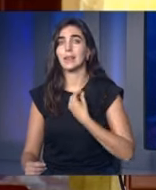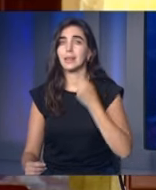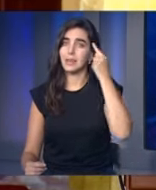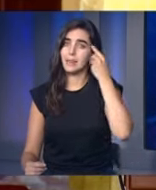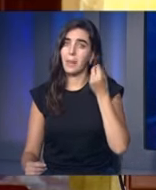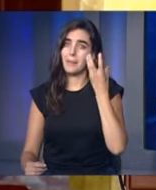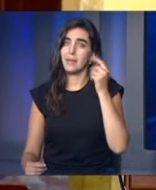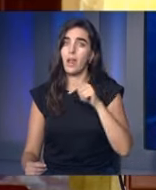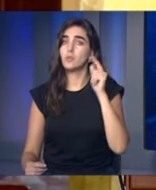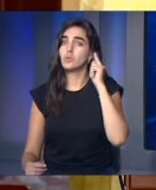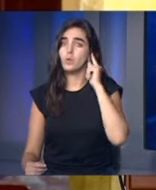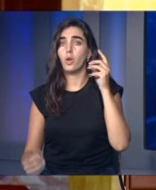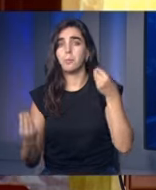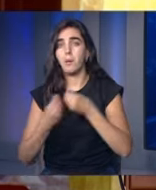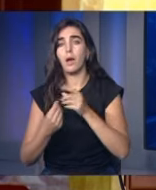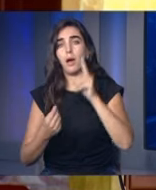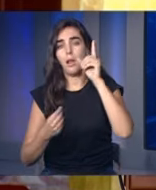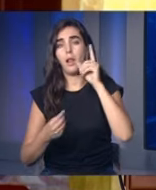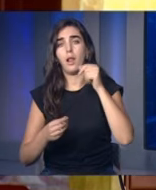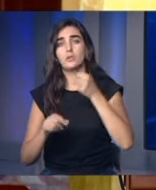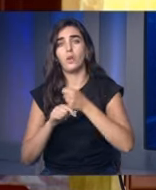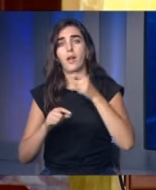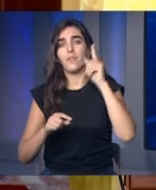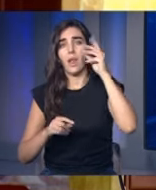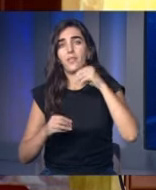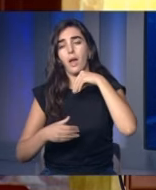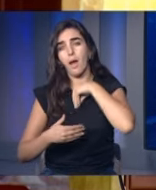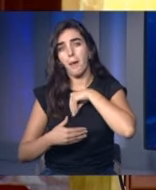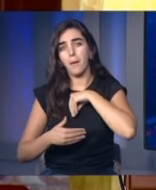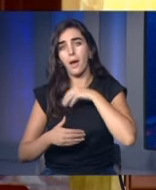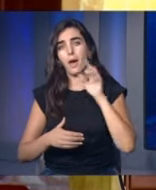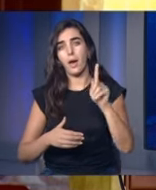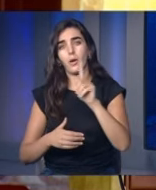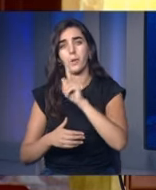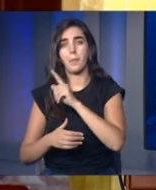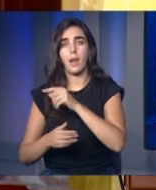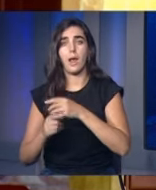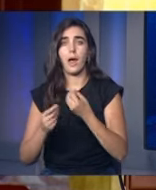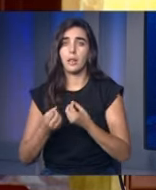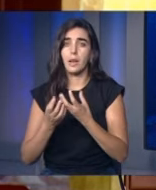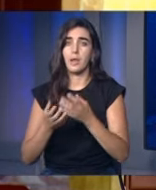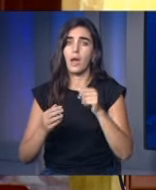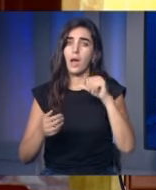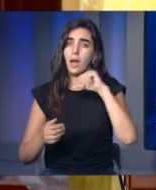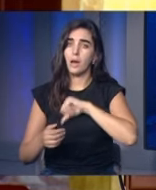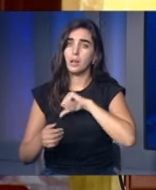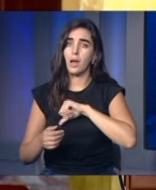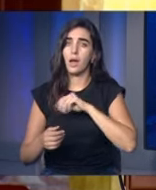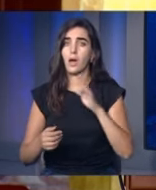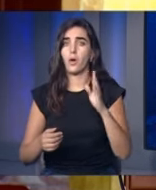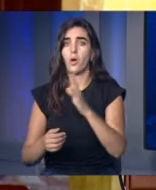أشهر، كم نتمنى لو عادوا إلى أعماق